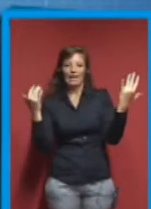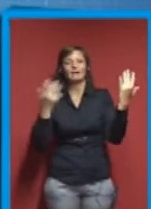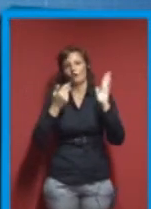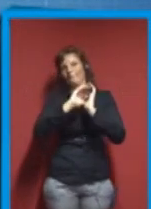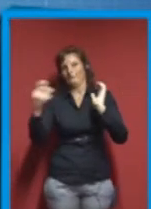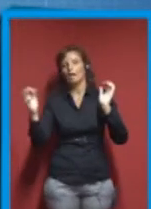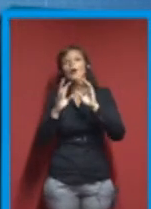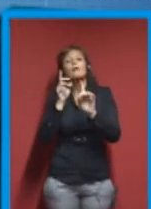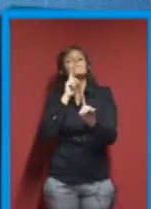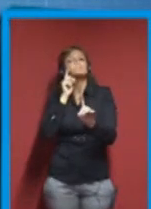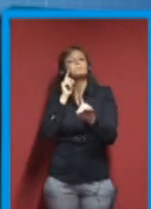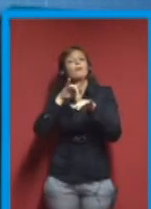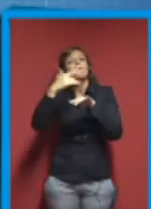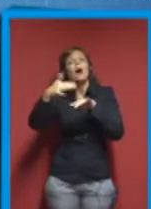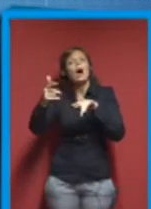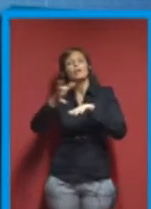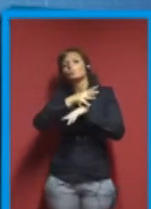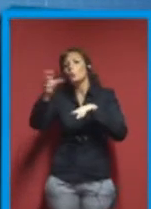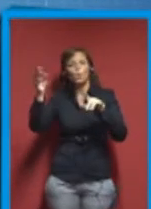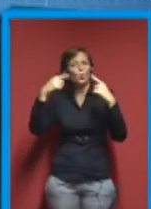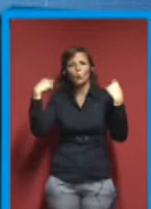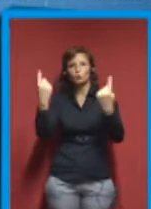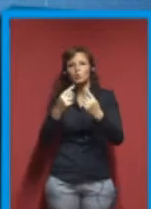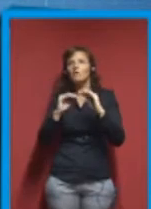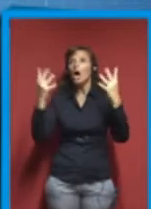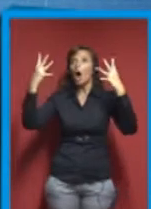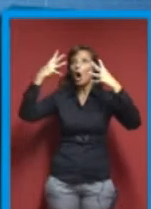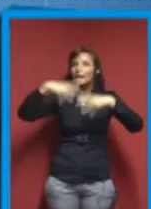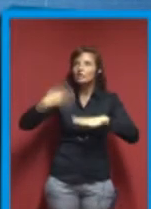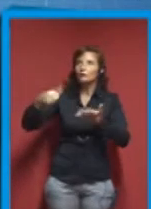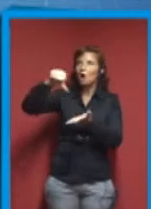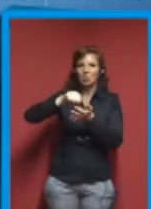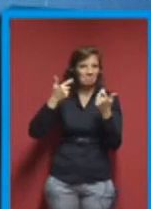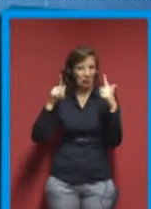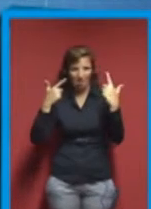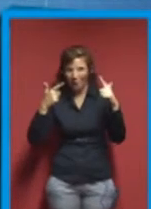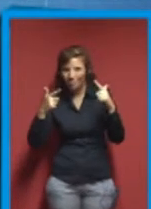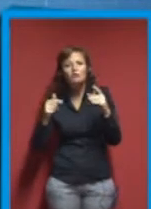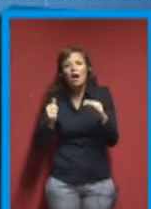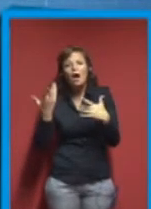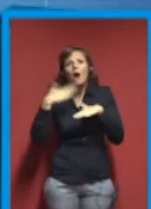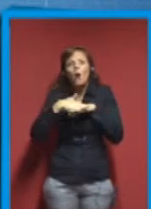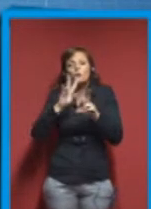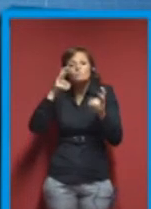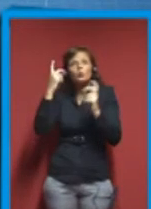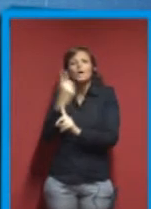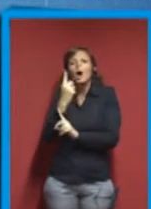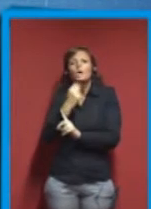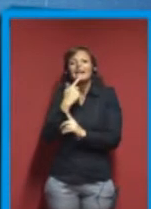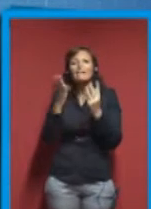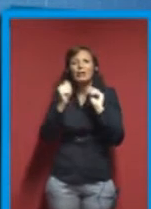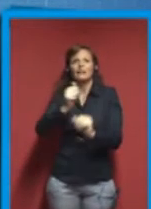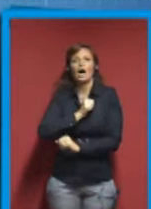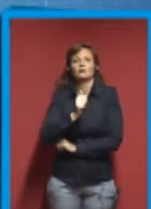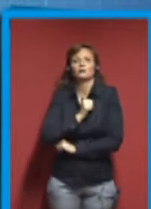Comunque sono state fatte tutti questi senza un'organizzazione centralizzata, usando appunto l'organizzazione del fai da